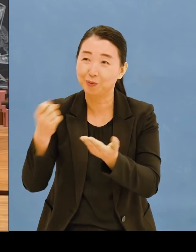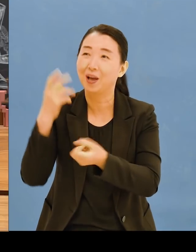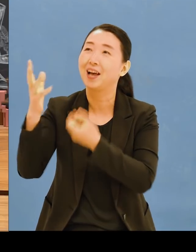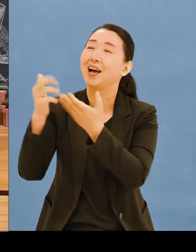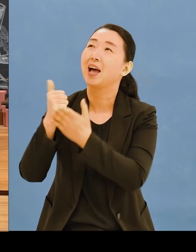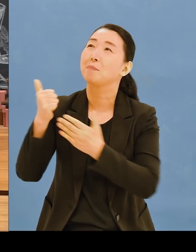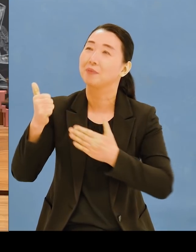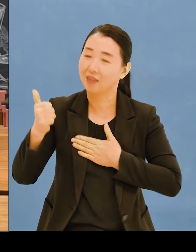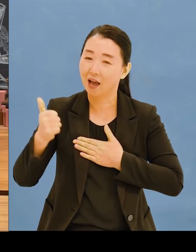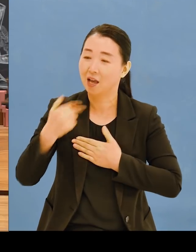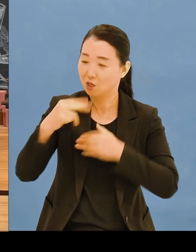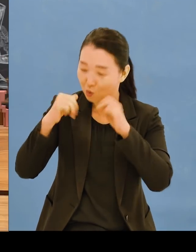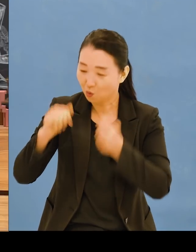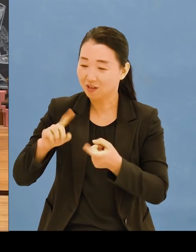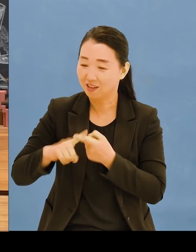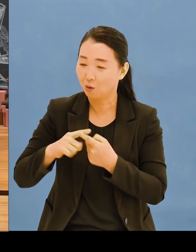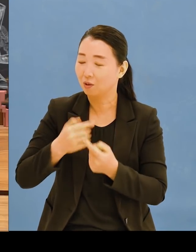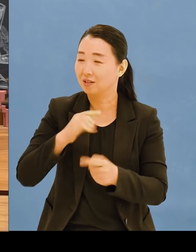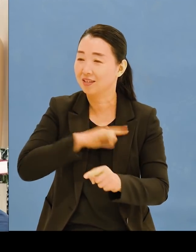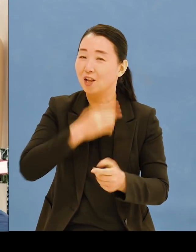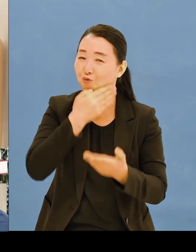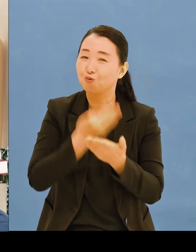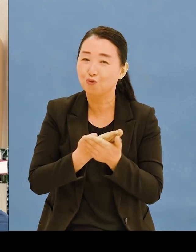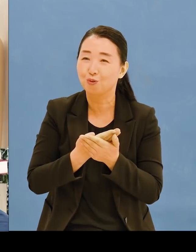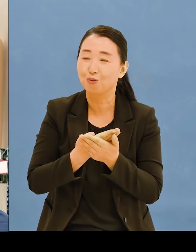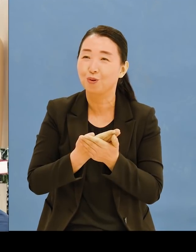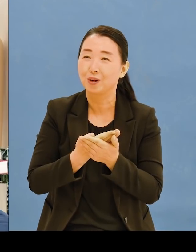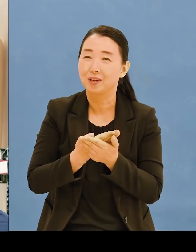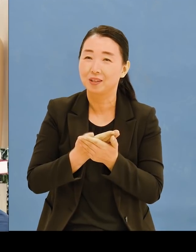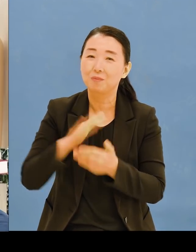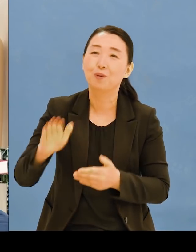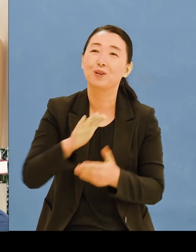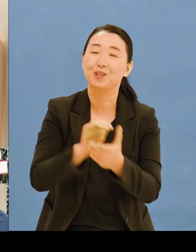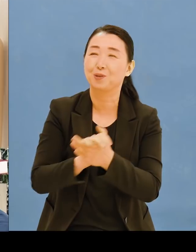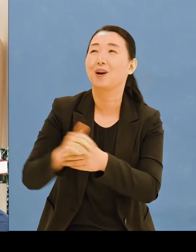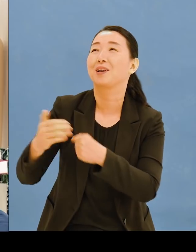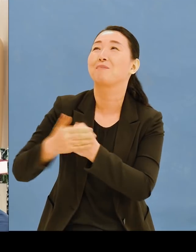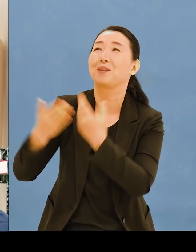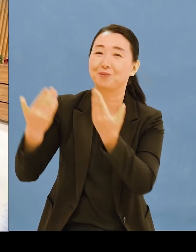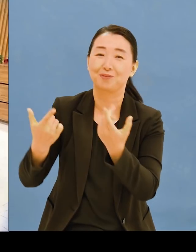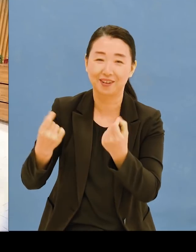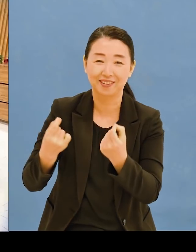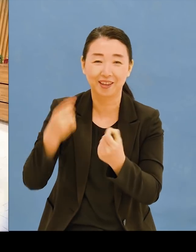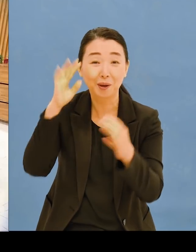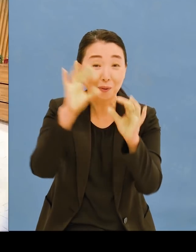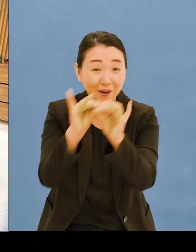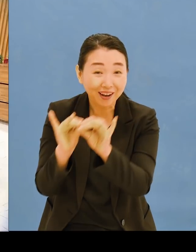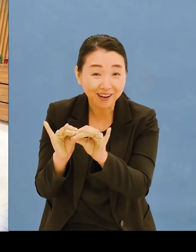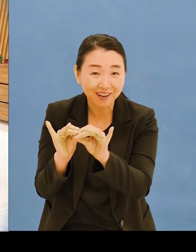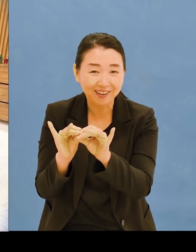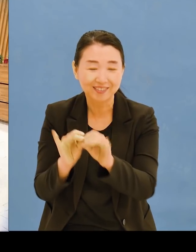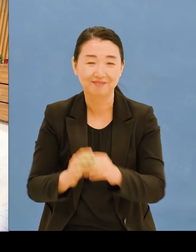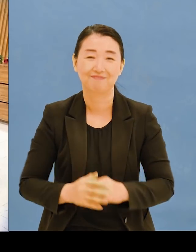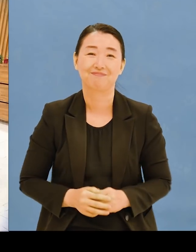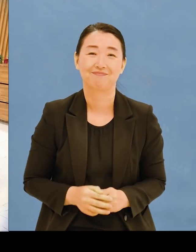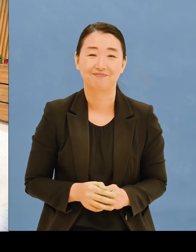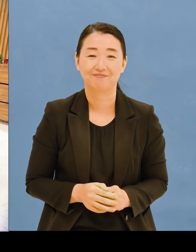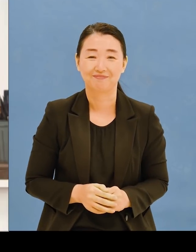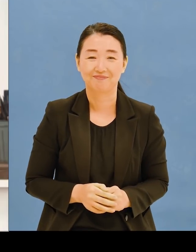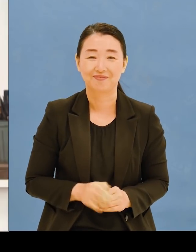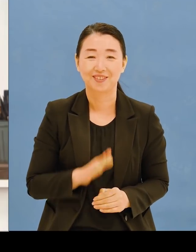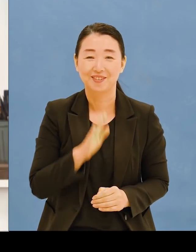거고 하나님은 나 자체의 존재가 가장 중요하기 때문에 네, 맞습니다. 우리가 기도하게 하는 것 같아요. 맞아요. 좀 공감이 많이 되죠? 어떠세요?